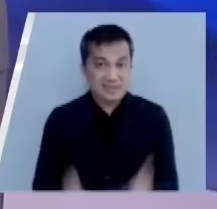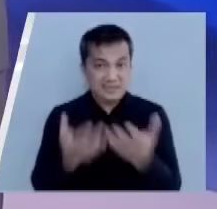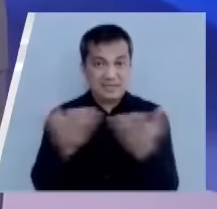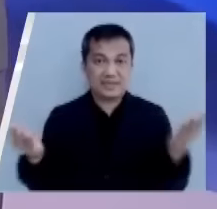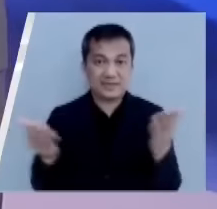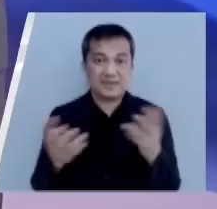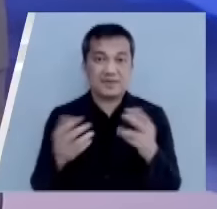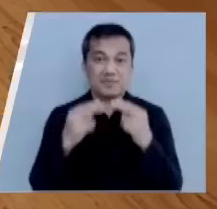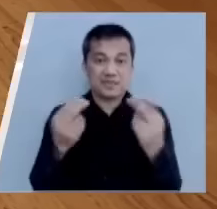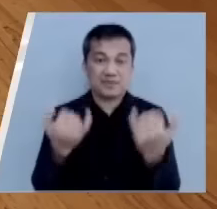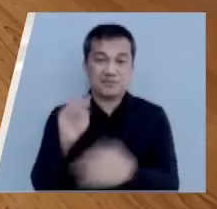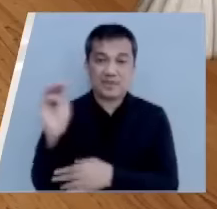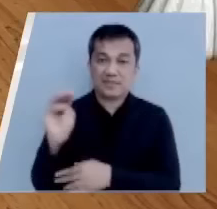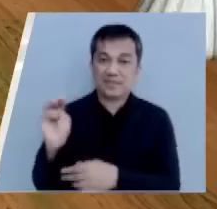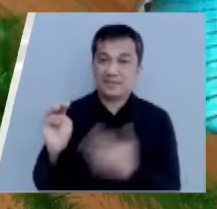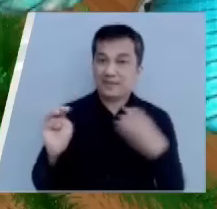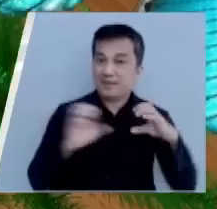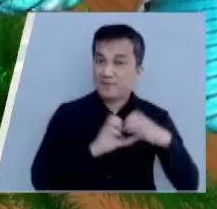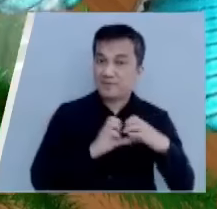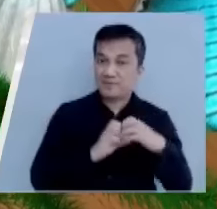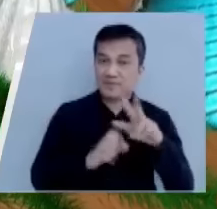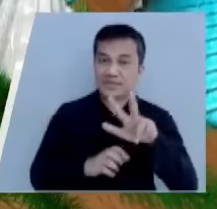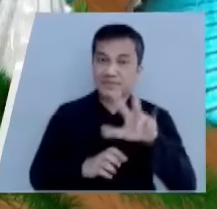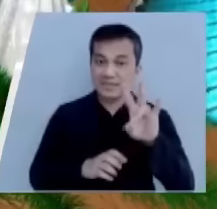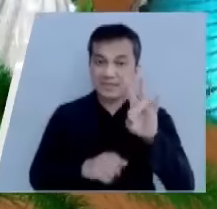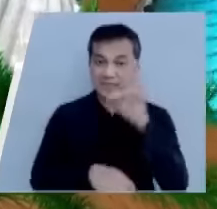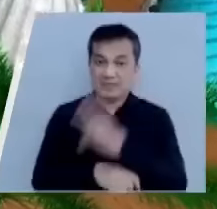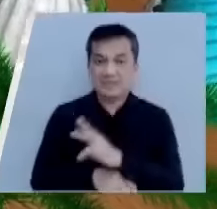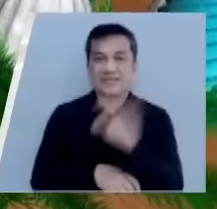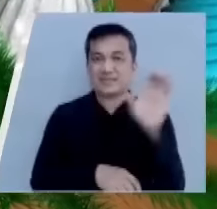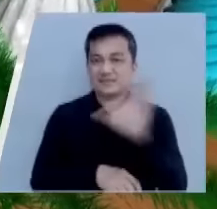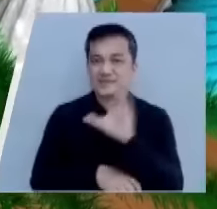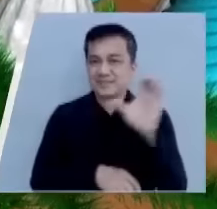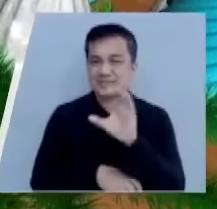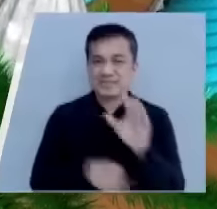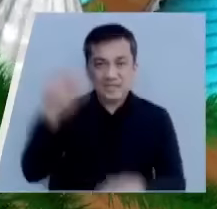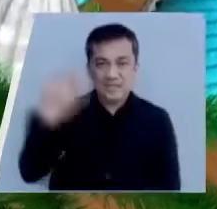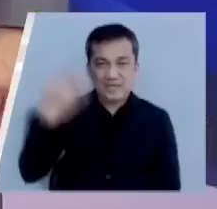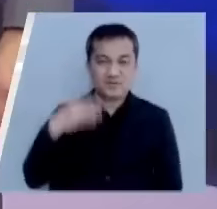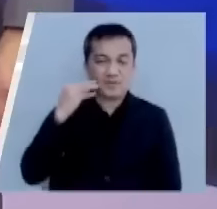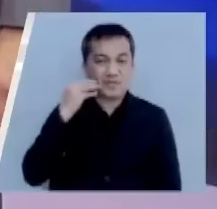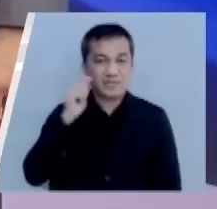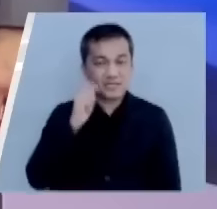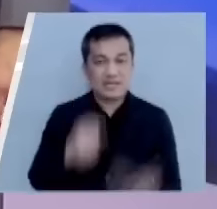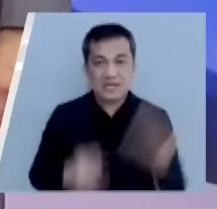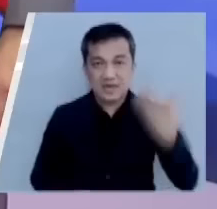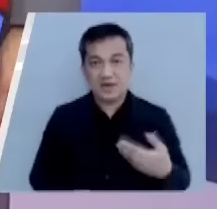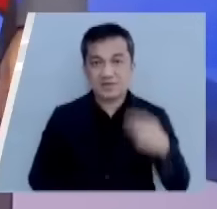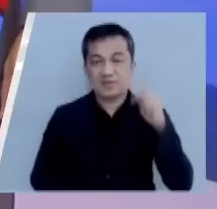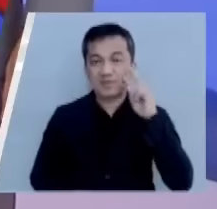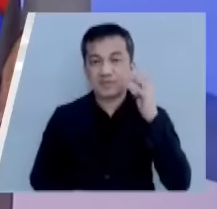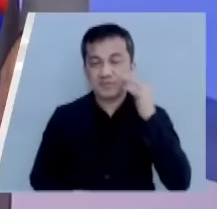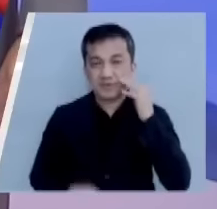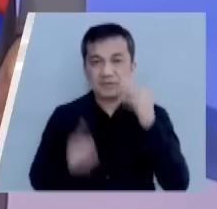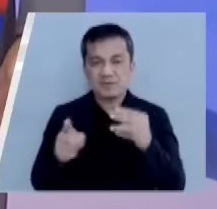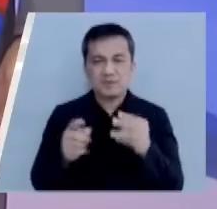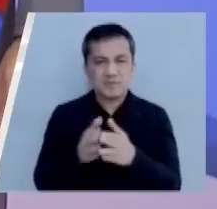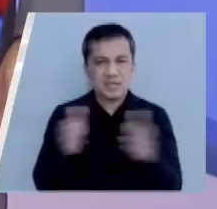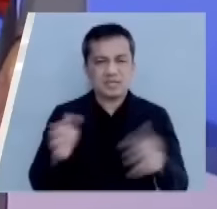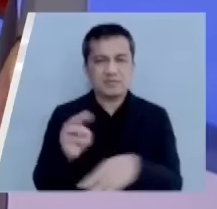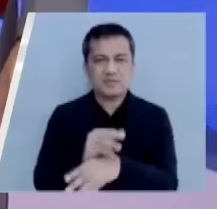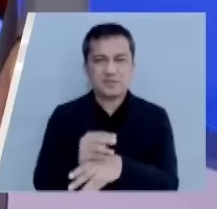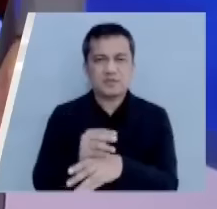Lunes. Mga kapuso, 37 days na lang, Pasko na. Ako po si Mel Tiangco. Ako naman po si Vicky Morales para sa mas malaking misyon. Para sa mas malawak